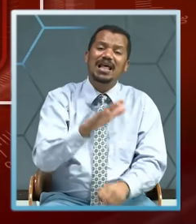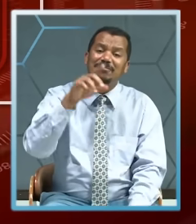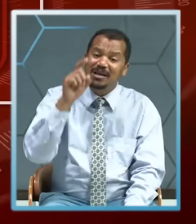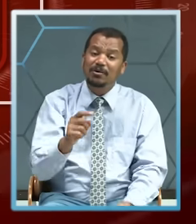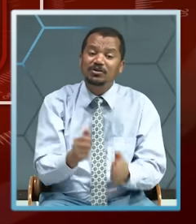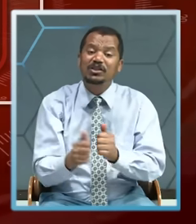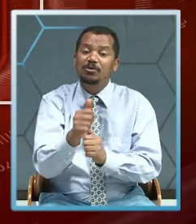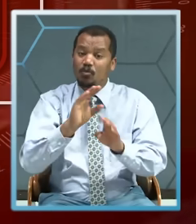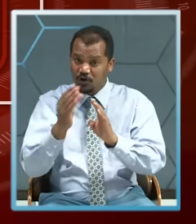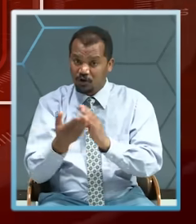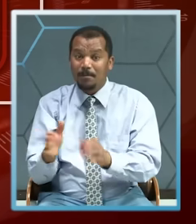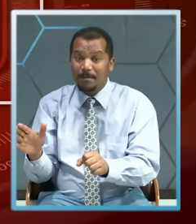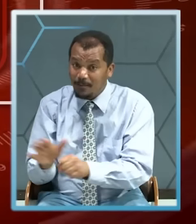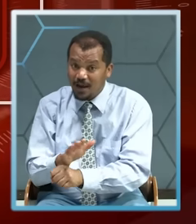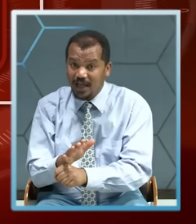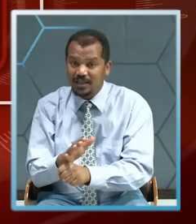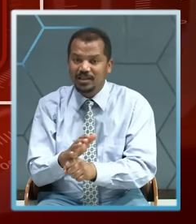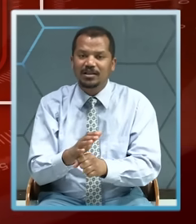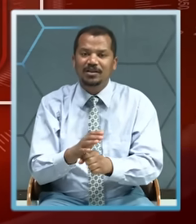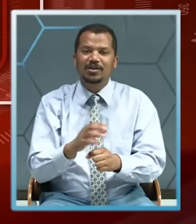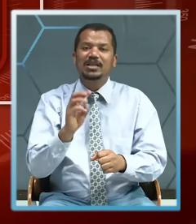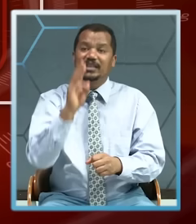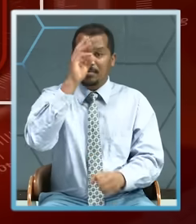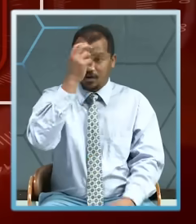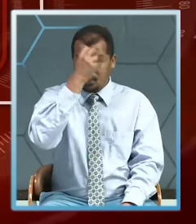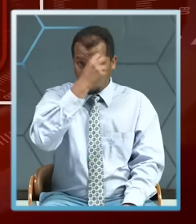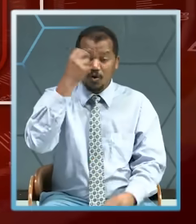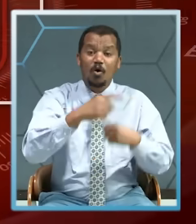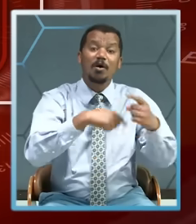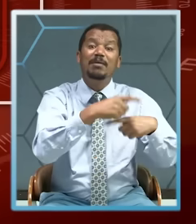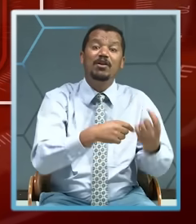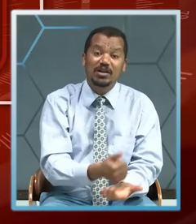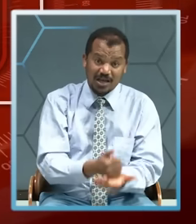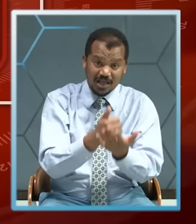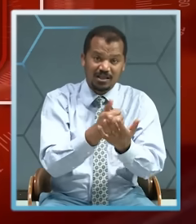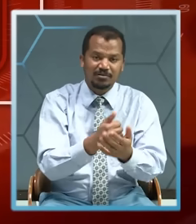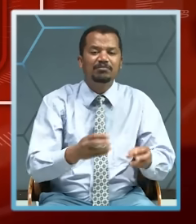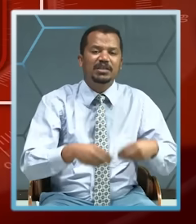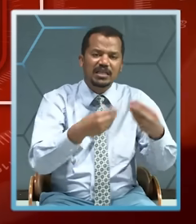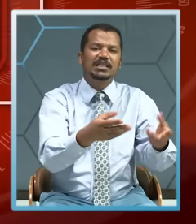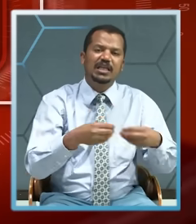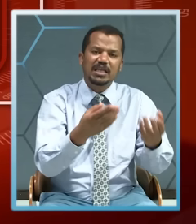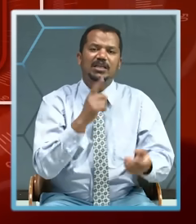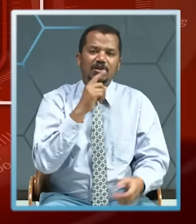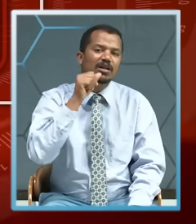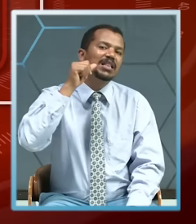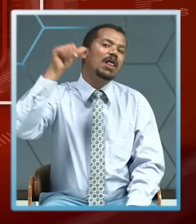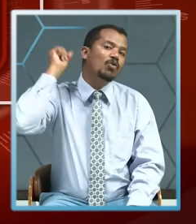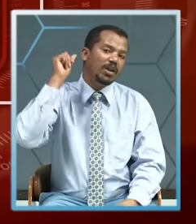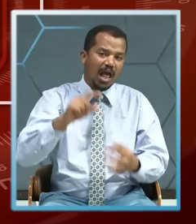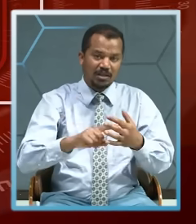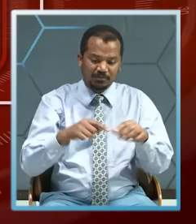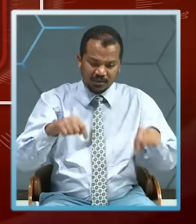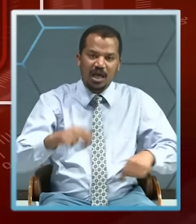መሟላት የሚገባቸውን ቅድመ ሁኔታዎች በማሟላት በሰሜን ወሎ የሚሄደውን እርዳታ እየሰጠን ነው። ከትላንት ወዲያ